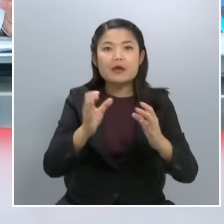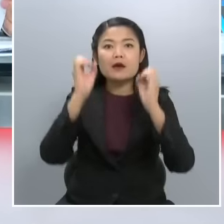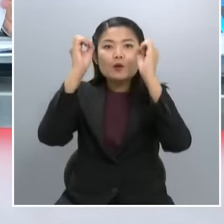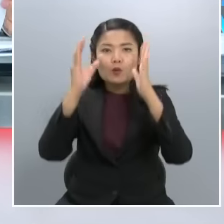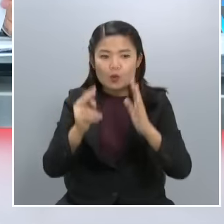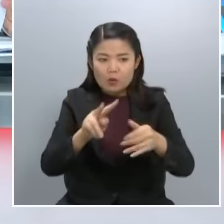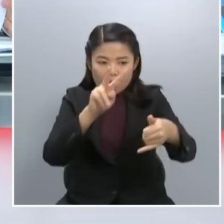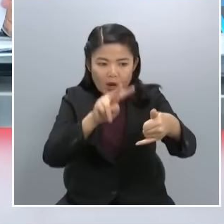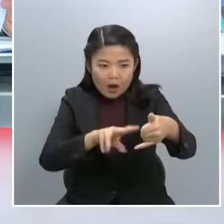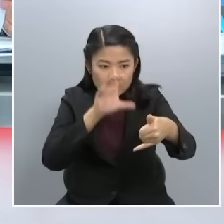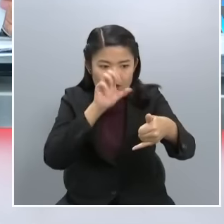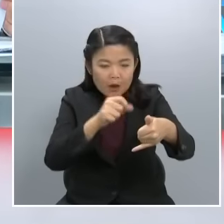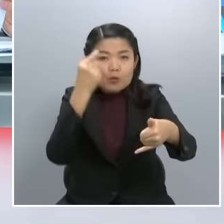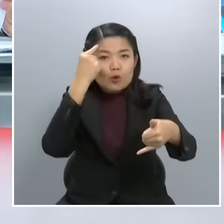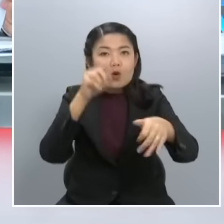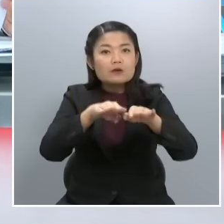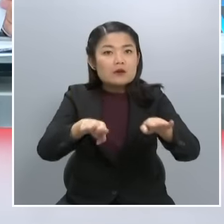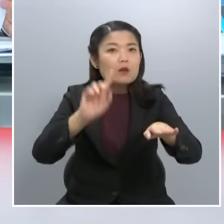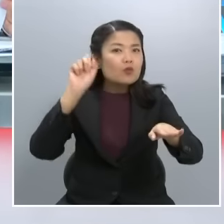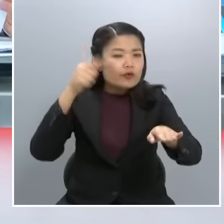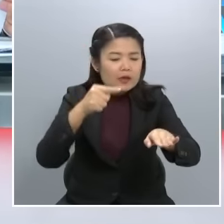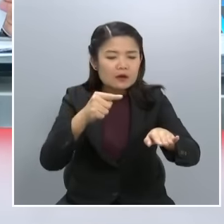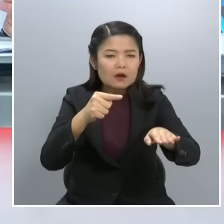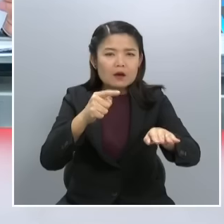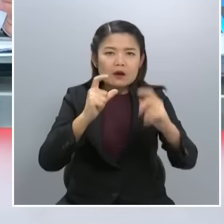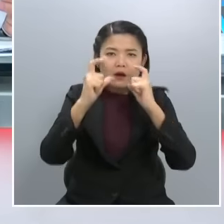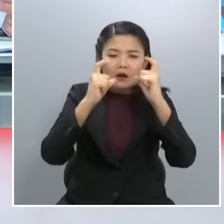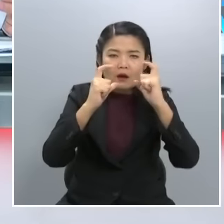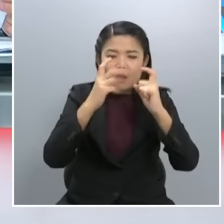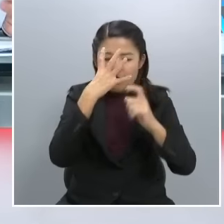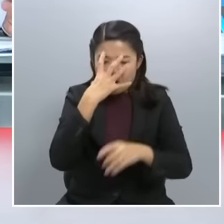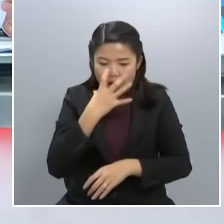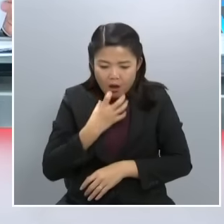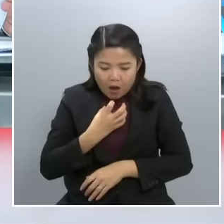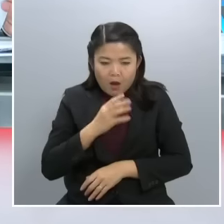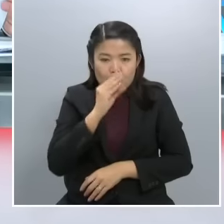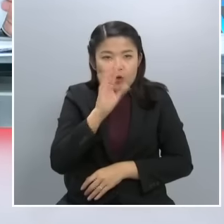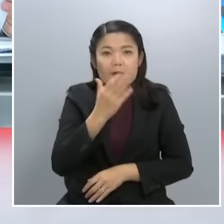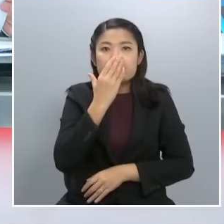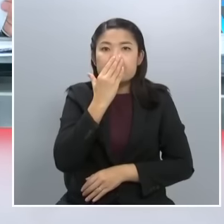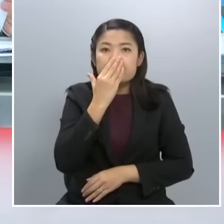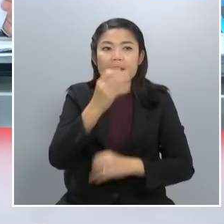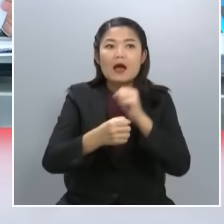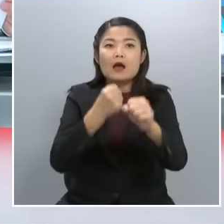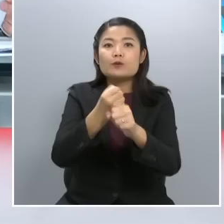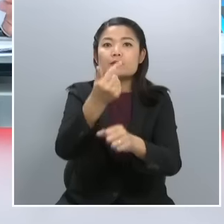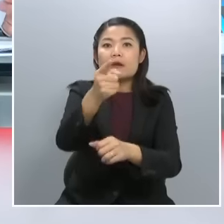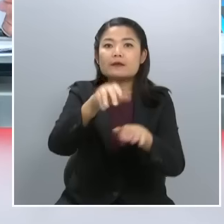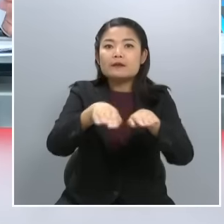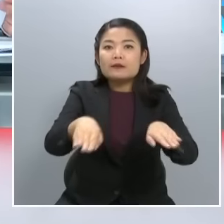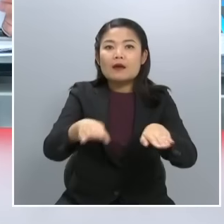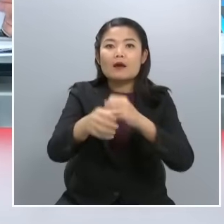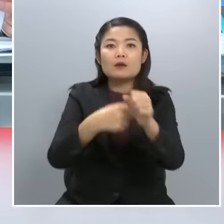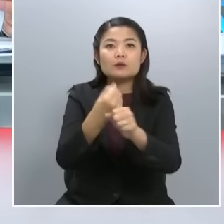สังเกตนะฮะว่าเด็กเนี่ยมีอาการซึมเศร้าไม่พูดไม่จาแล้วเด็กอายุแค่ 11ปีเท่านั้นเองคุณผู้ชมครับ